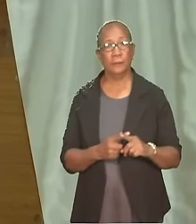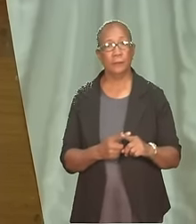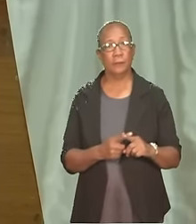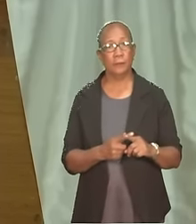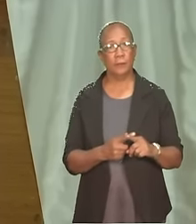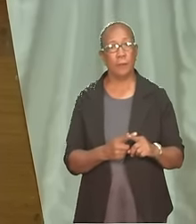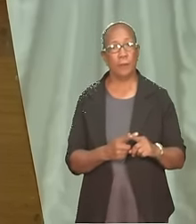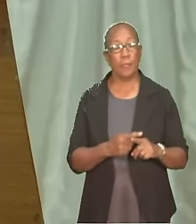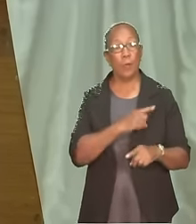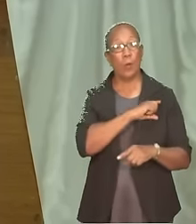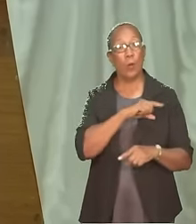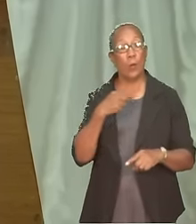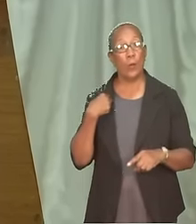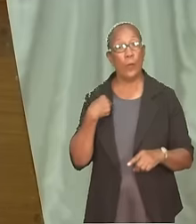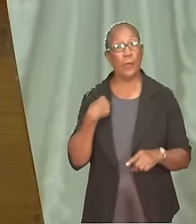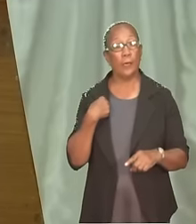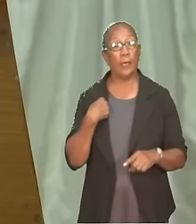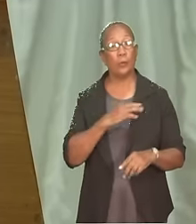we gaan ook